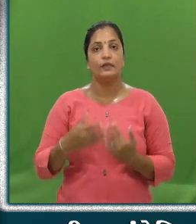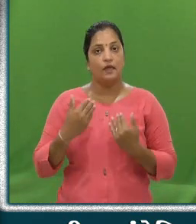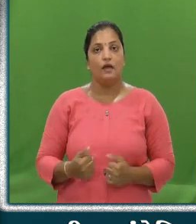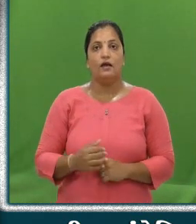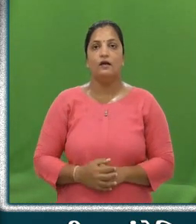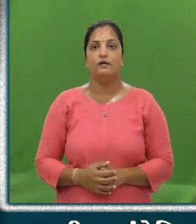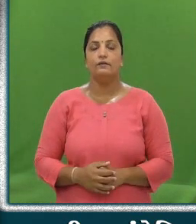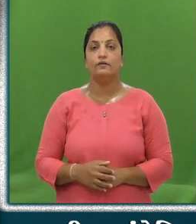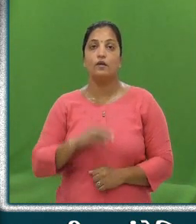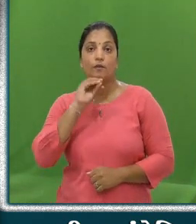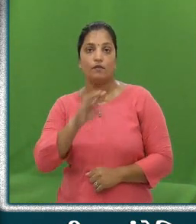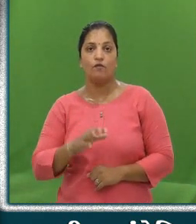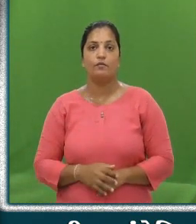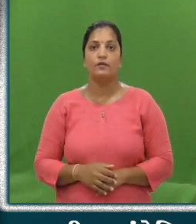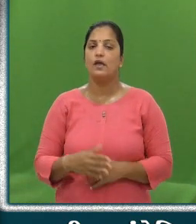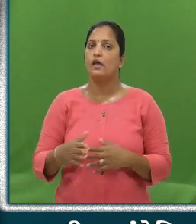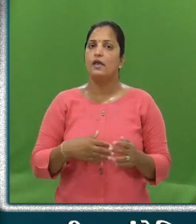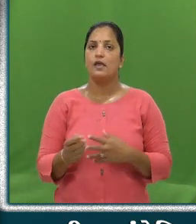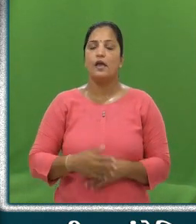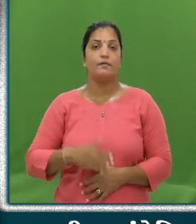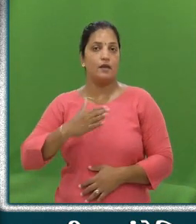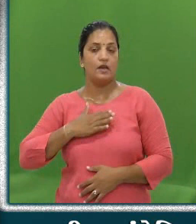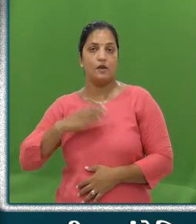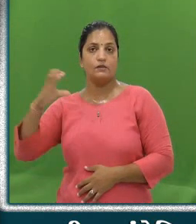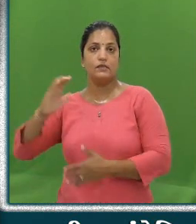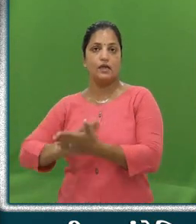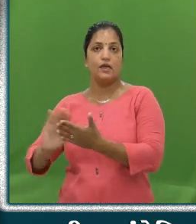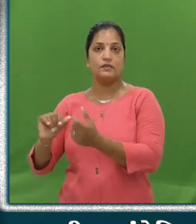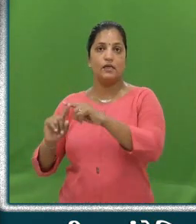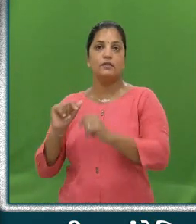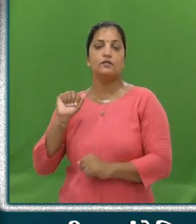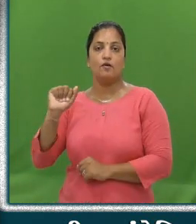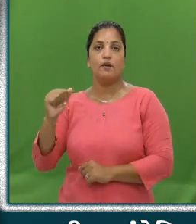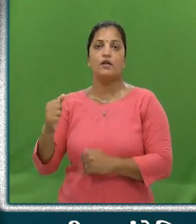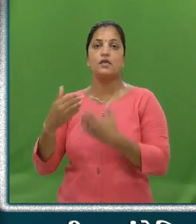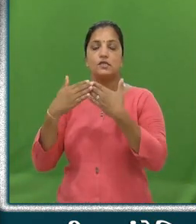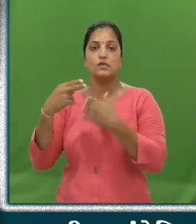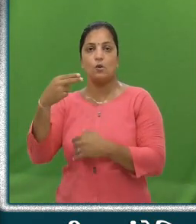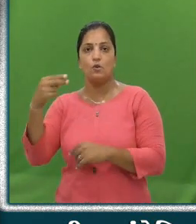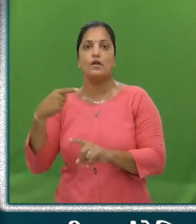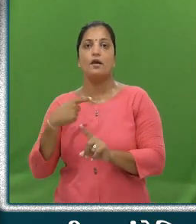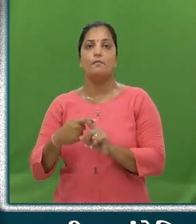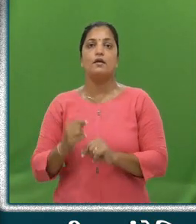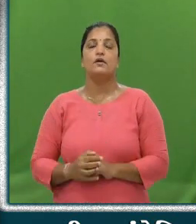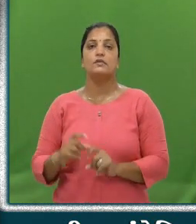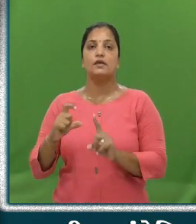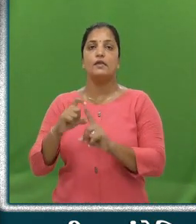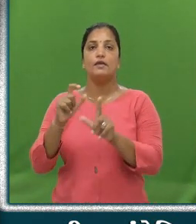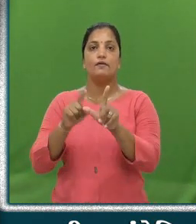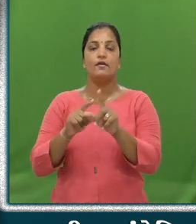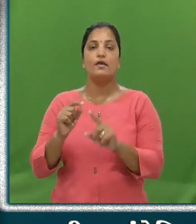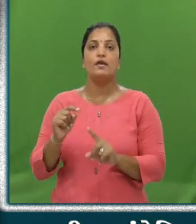અહીં તમને બધાને જણાવવાનું કે તમે જ્યારે પણ લાઈવ ચેક કરો છો ત્યારે તમે તમારી શાળાનું નામ યુડાયસ કોડ અને